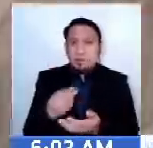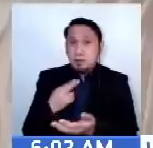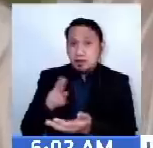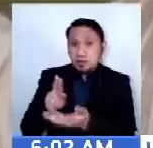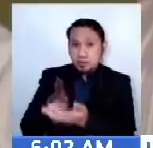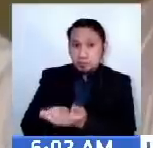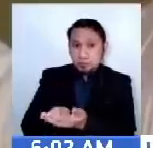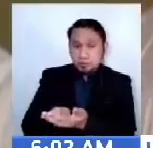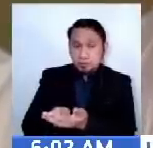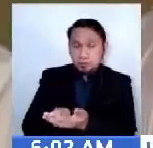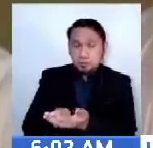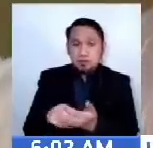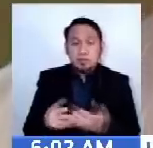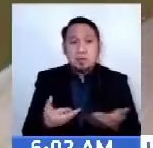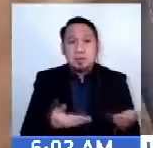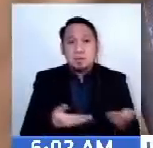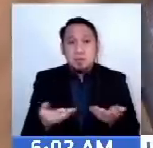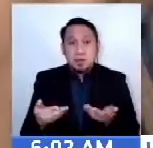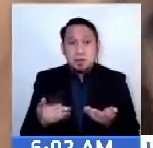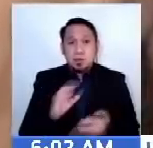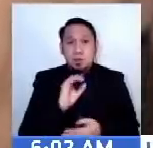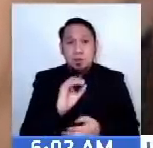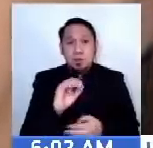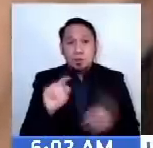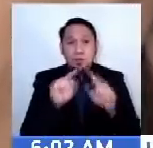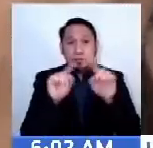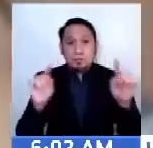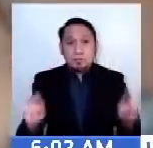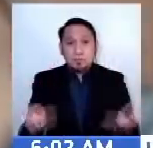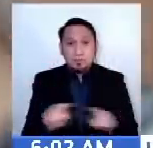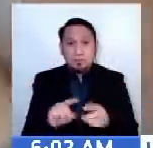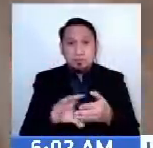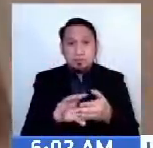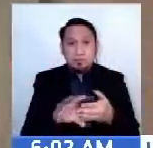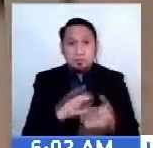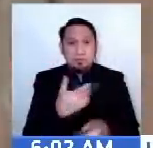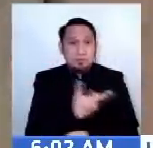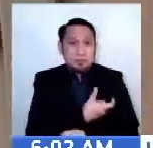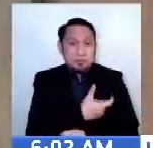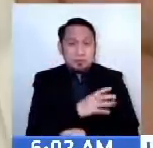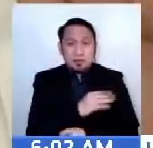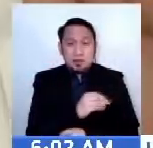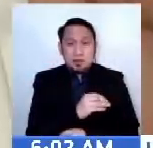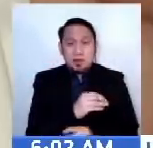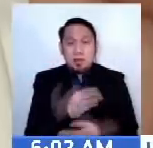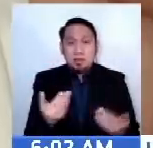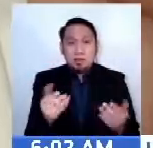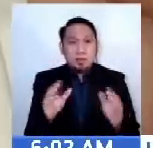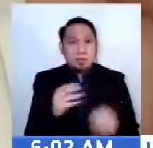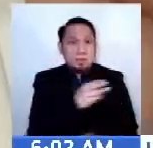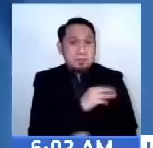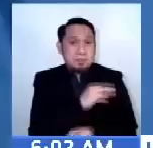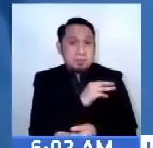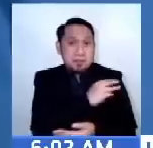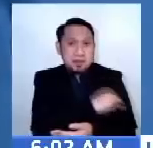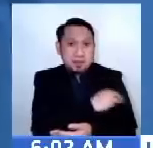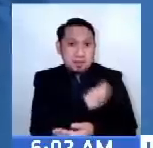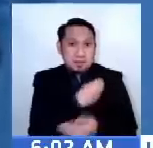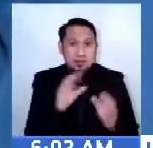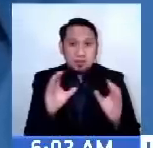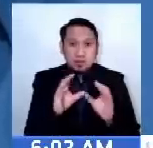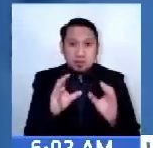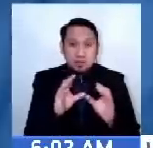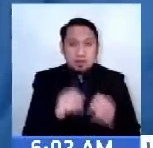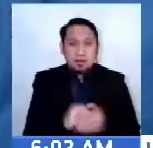inyong vaccination card, valid ID at medical certificate. At para sa mga may malubhang karamdaman, maaaring magpabakuna sa mga